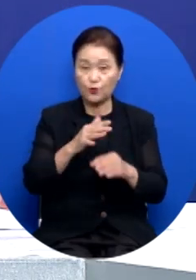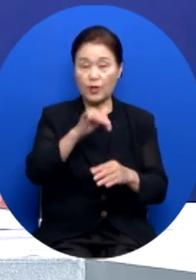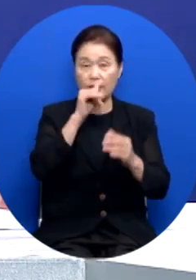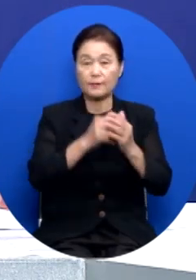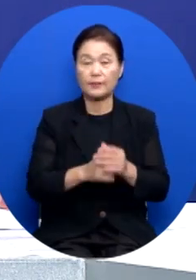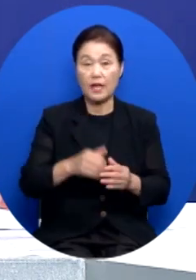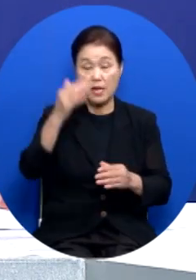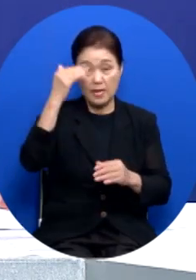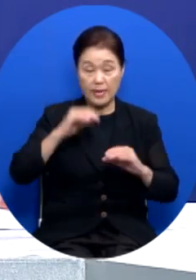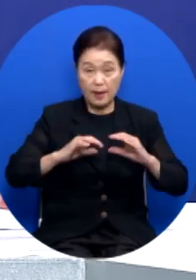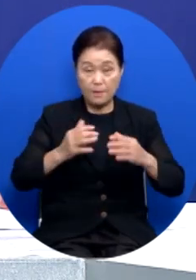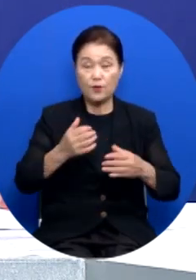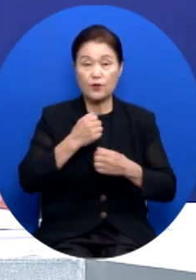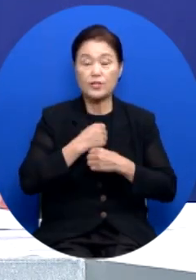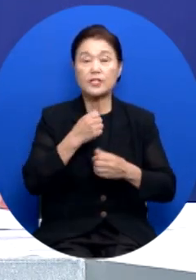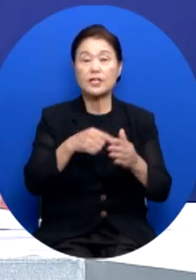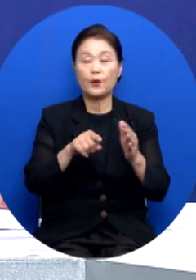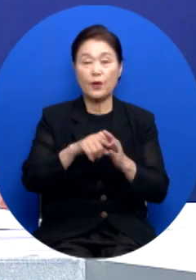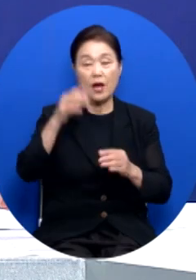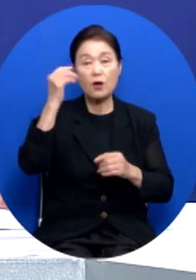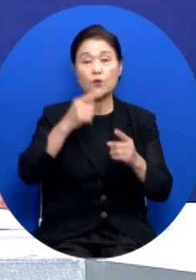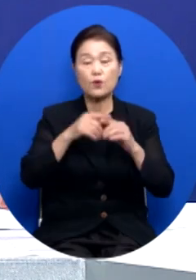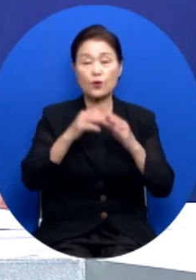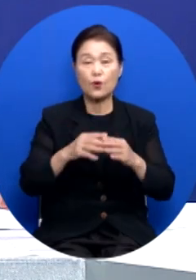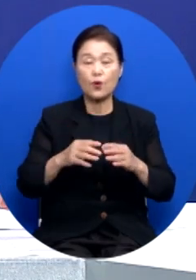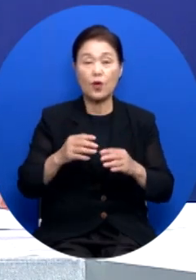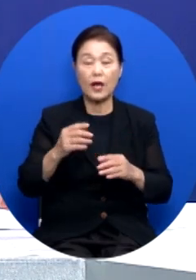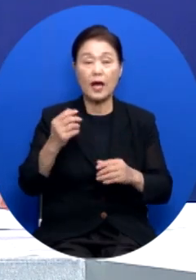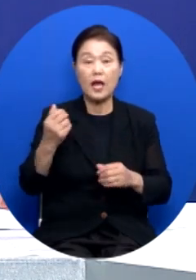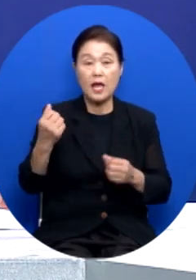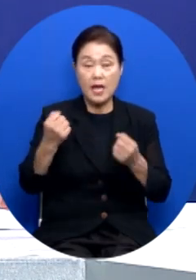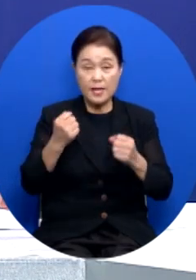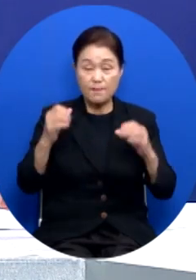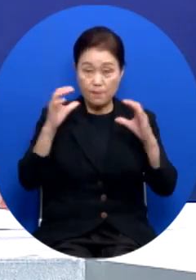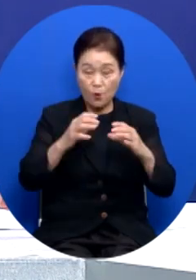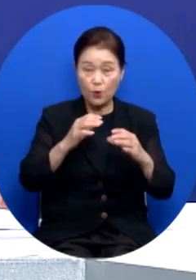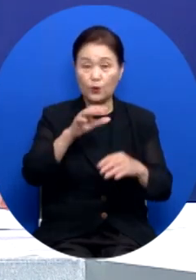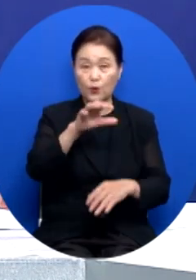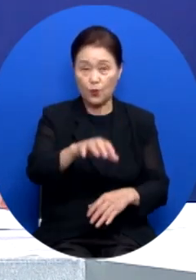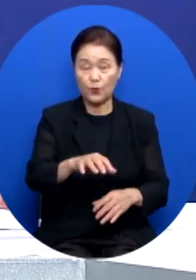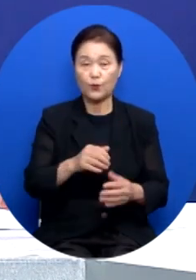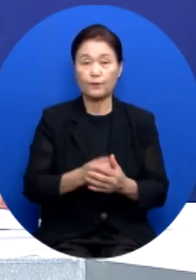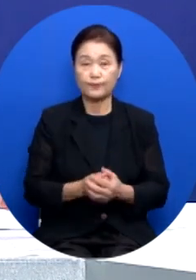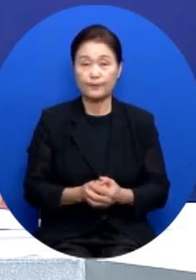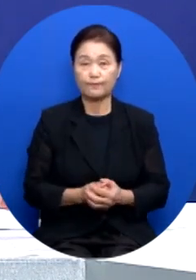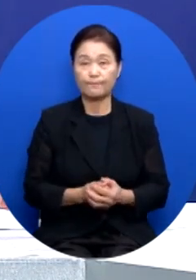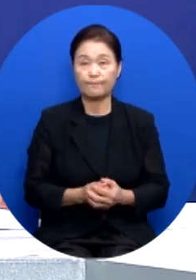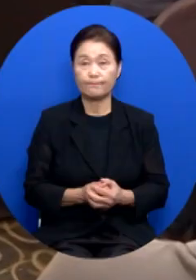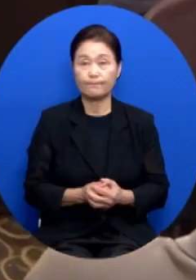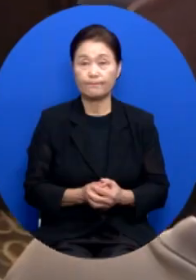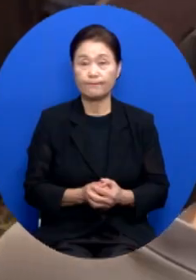대한민국을 지키기 위해 한국교회가 힘을 모으는 자리로 마련될 예정입니다. 김인혜 기자입니다.